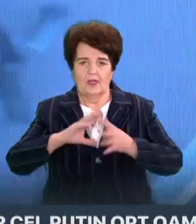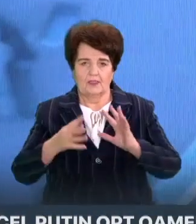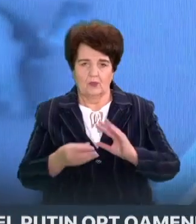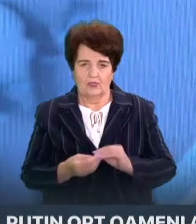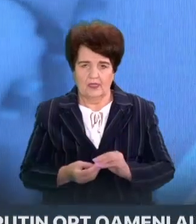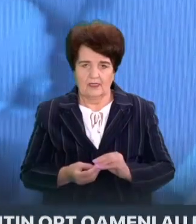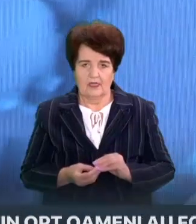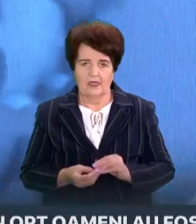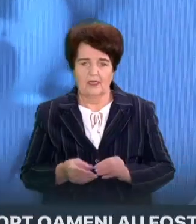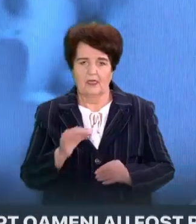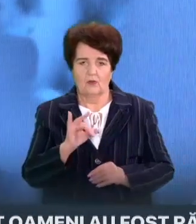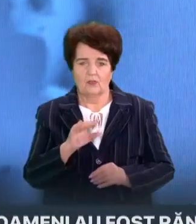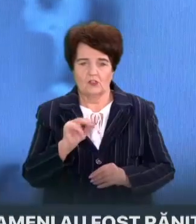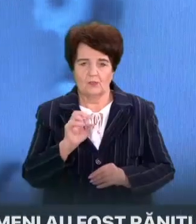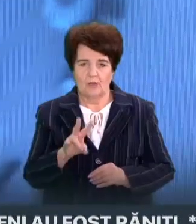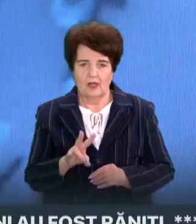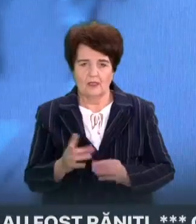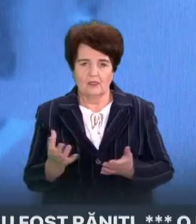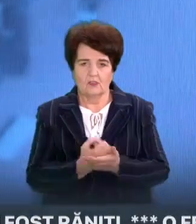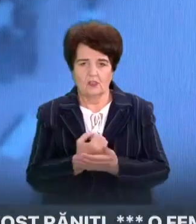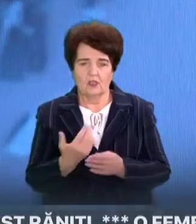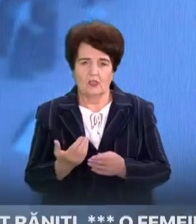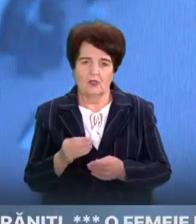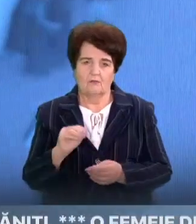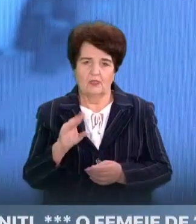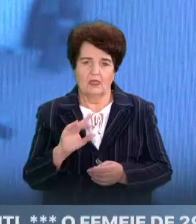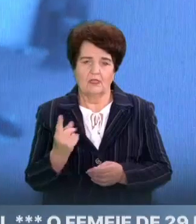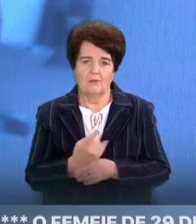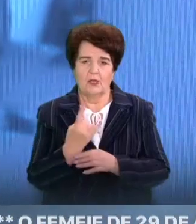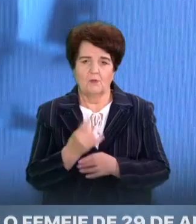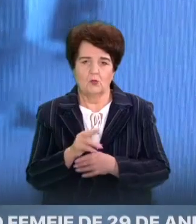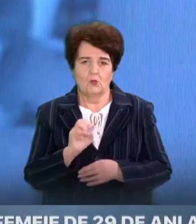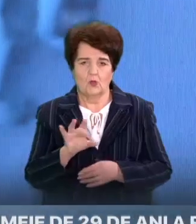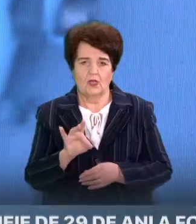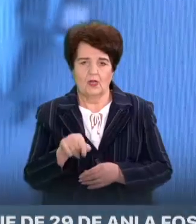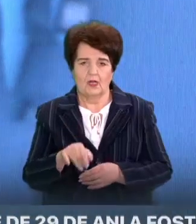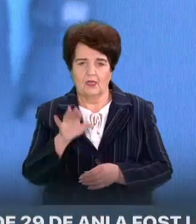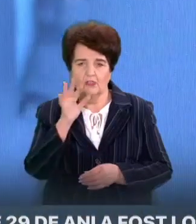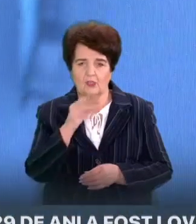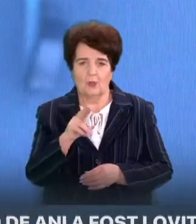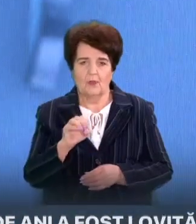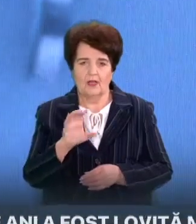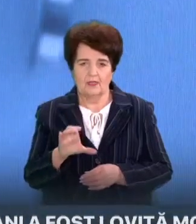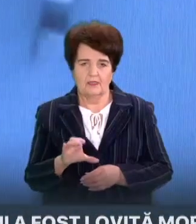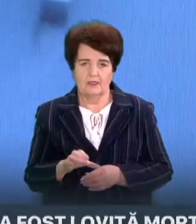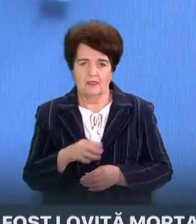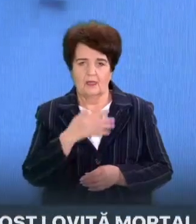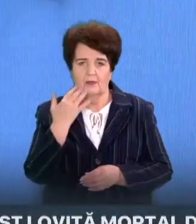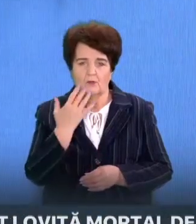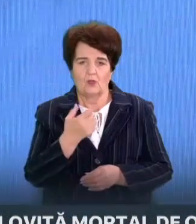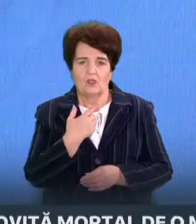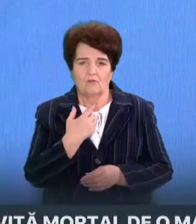preliminare, vedem că Ion Ceban câștigă un nou mandat din primul tur la Chișinău. PAS ia cele mai multe voturi